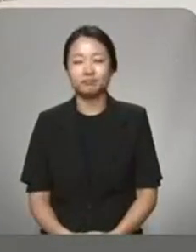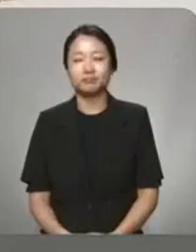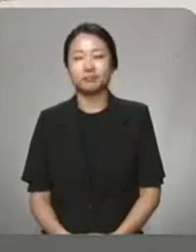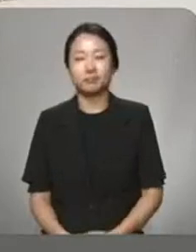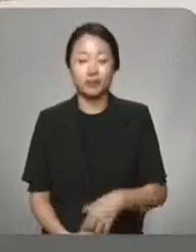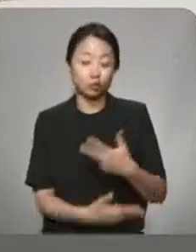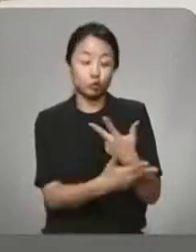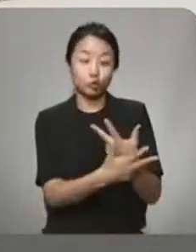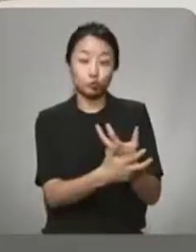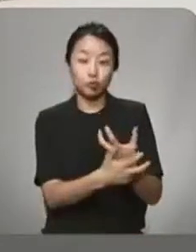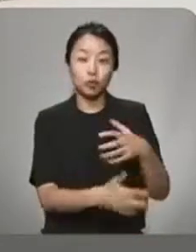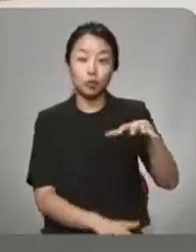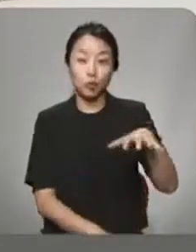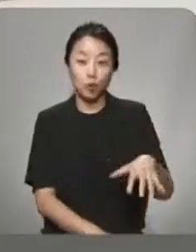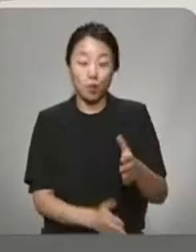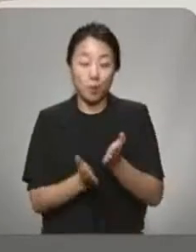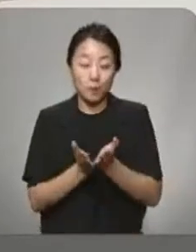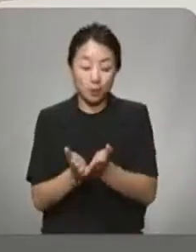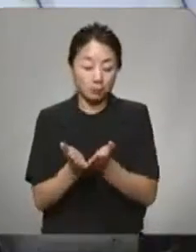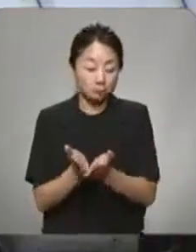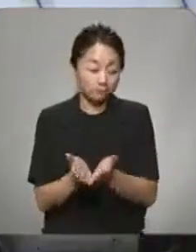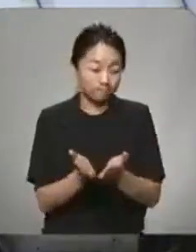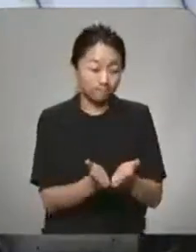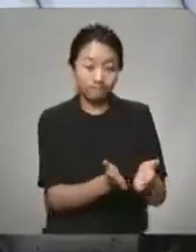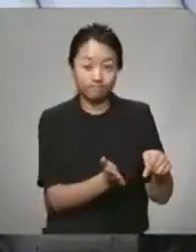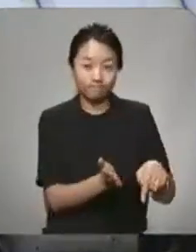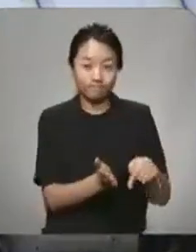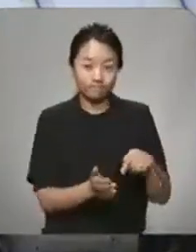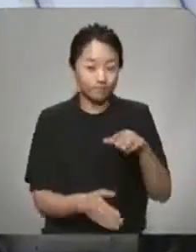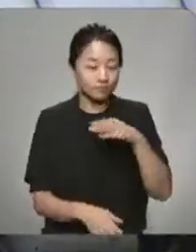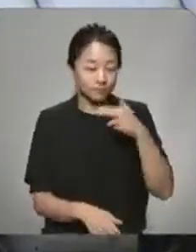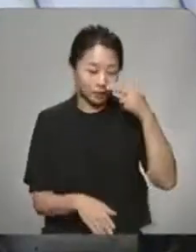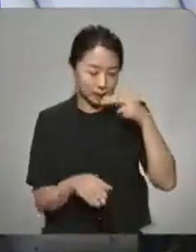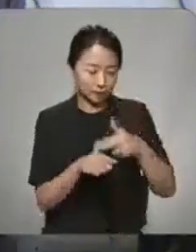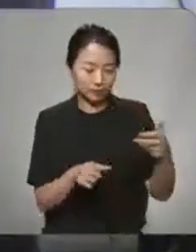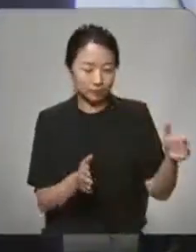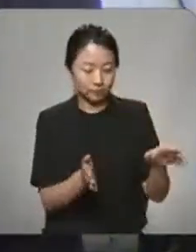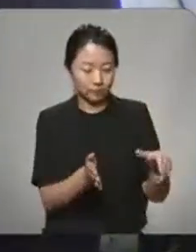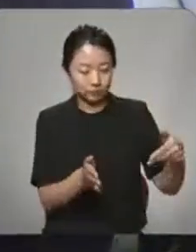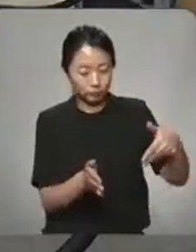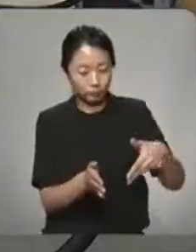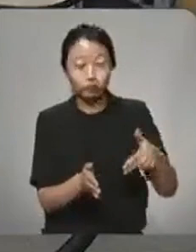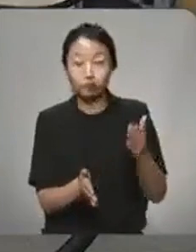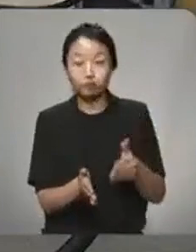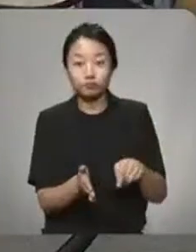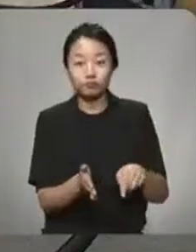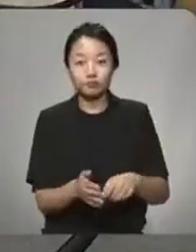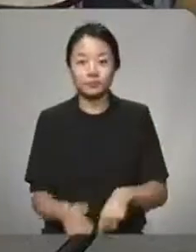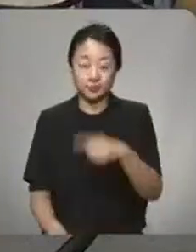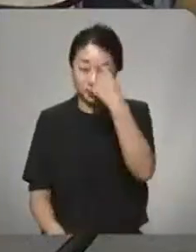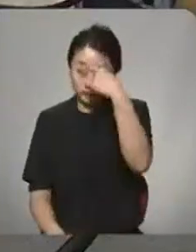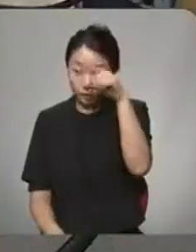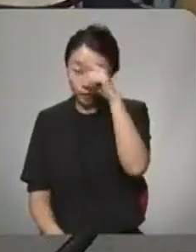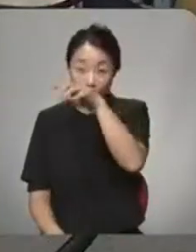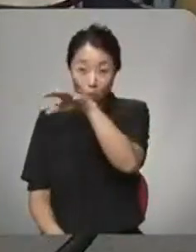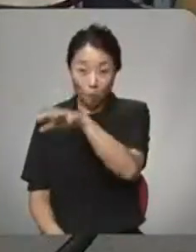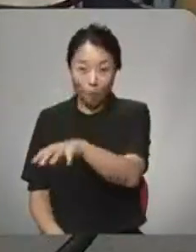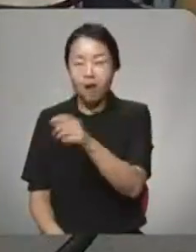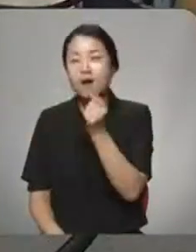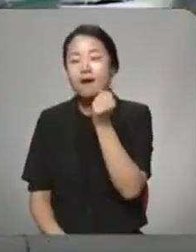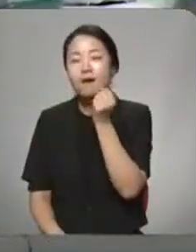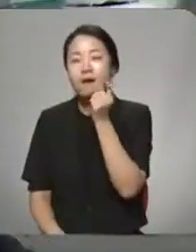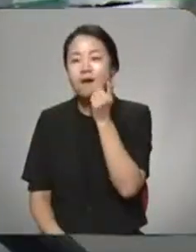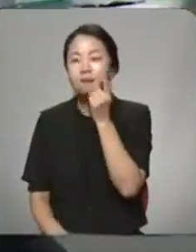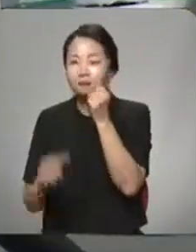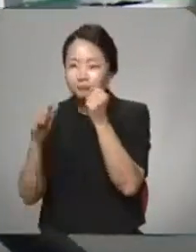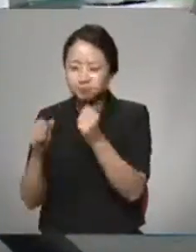강원도 강릉 주문진항에 정박한 오징어 체납기 어선에 기름을 채우는 작업이 한창입니다. 러시아 연해주해역에서 한 달 이상